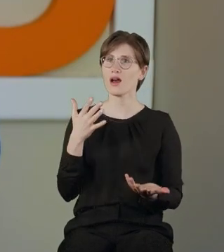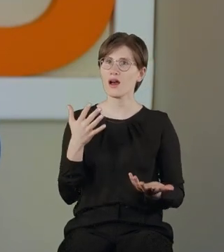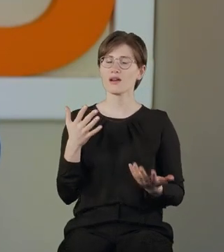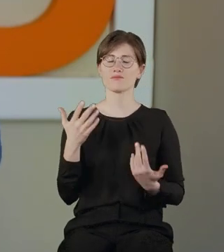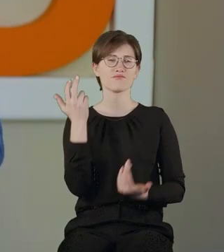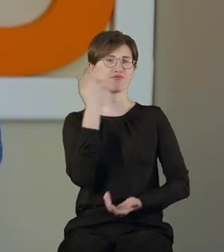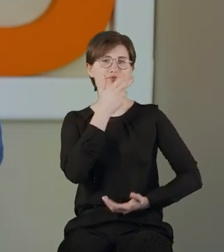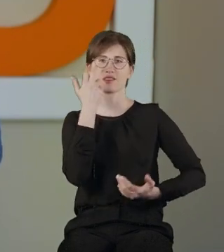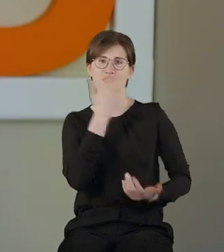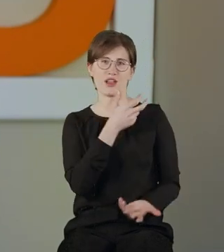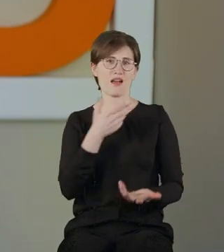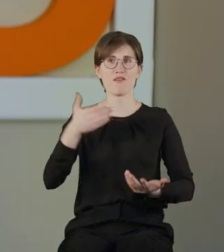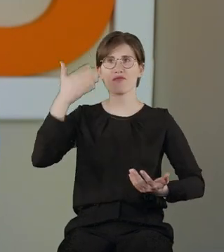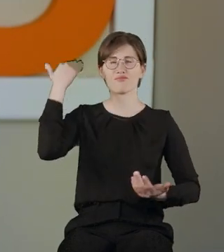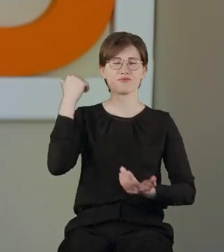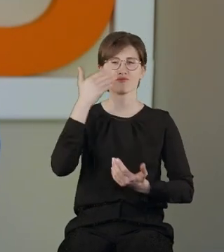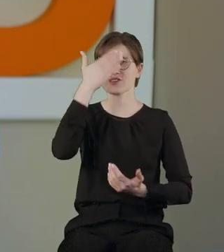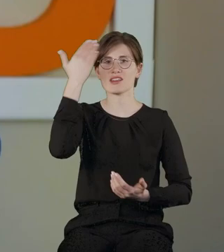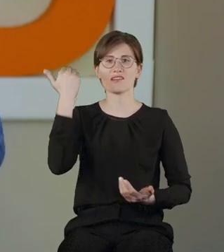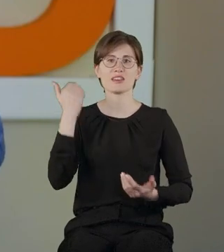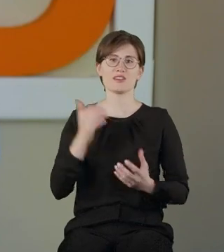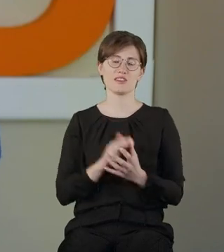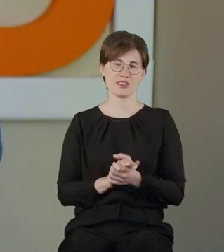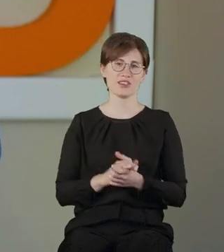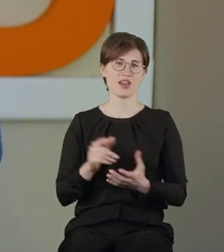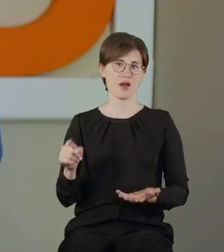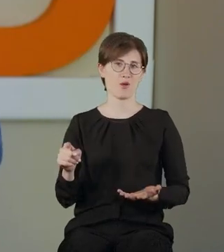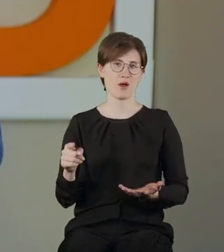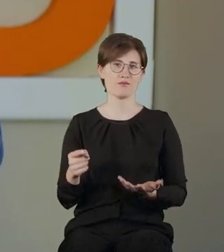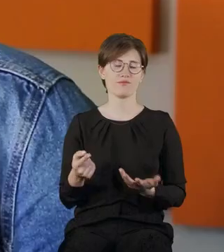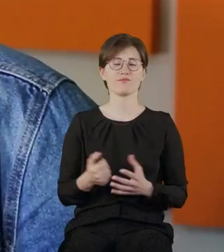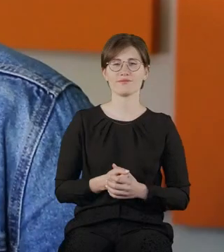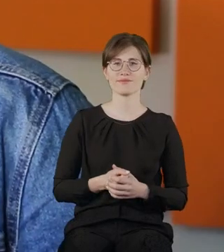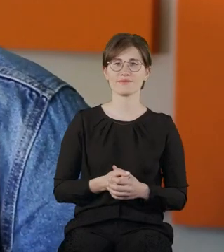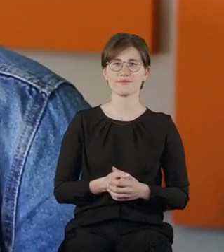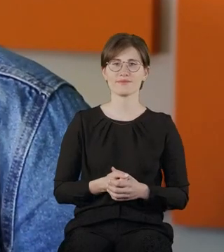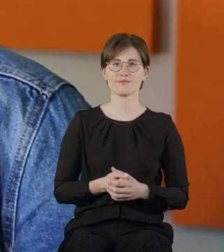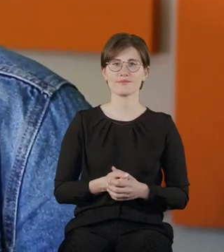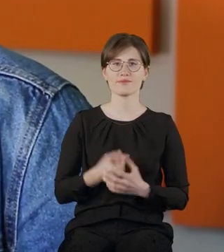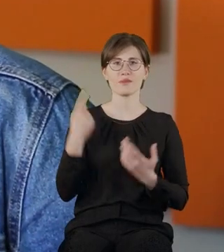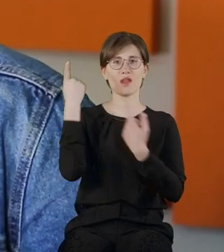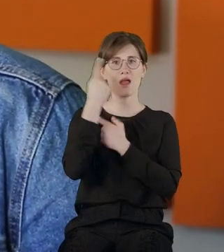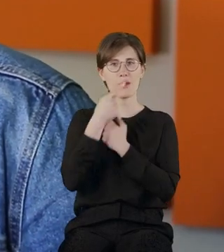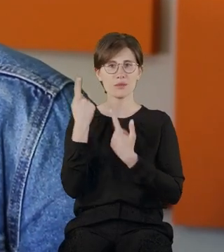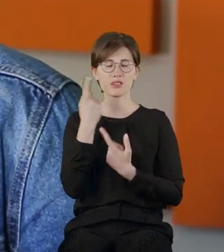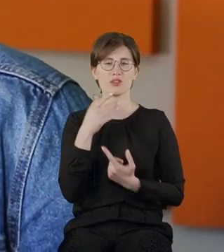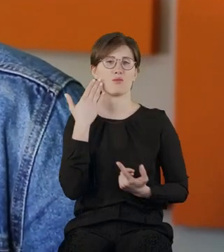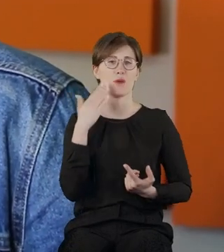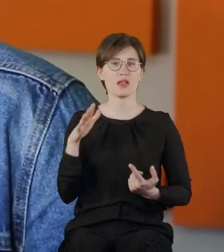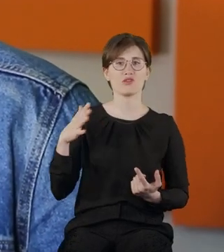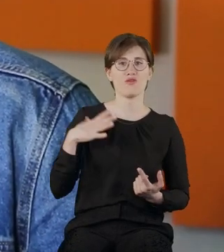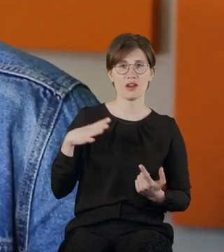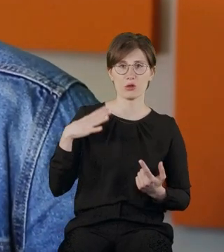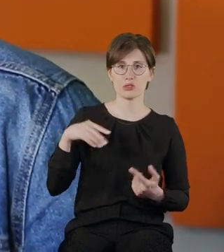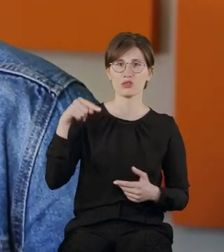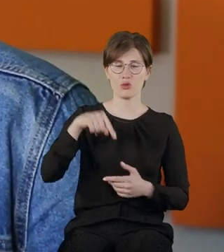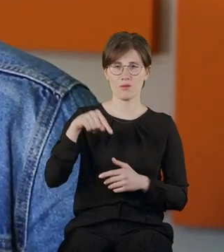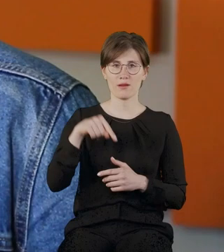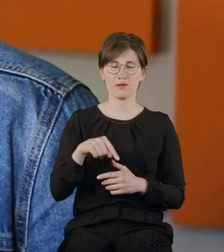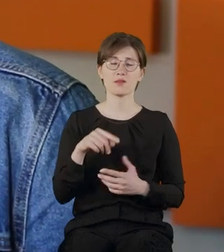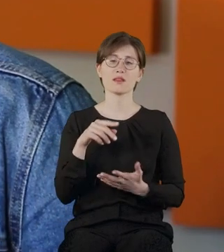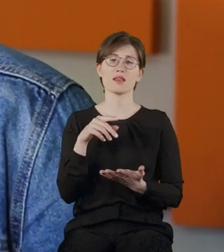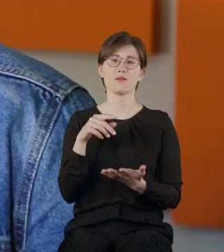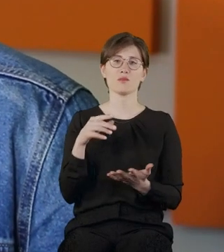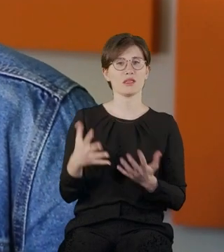których do tej pory nie miałam pojęcia, o których istnieniu do tej pory nie miałam pojęcia. Myślę, że jedną z bardziej wartościowych rzeczy w kolegium